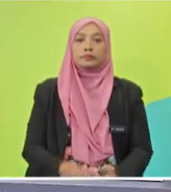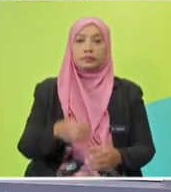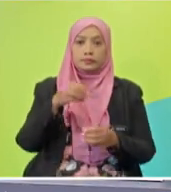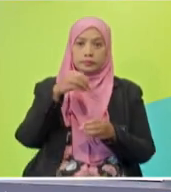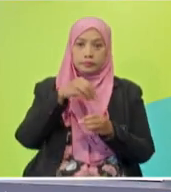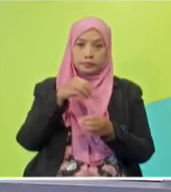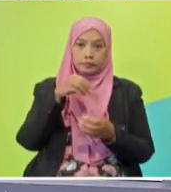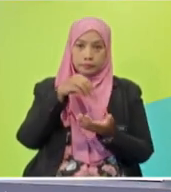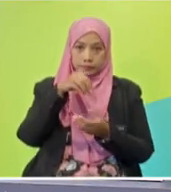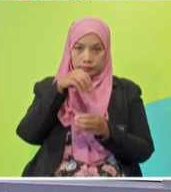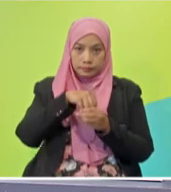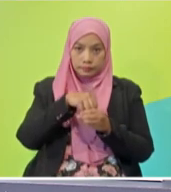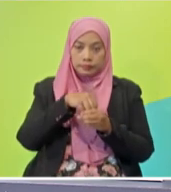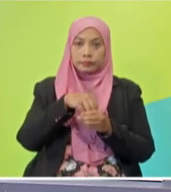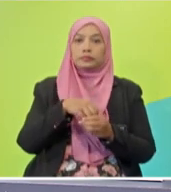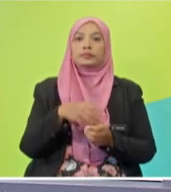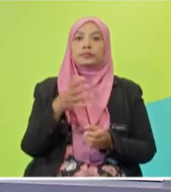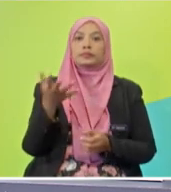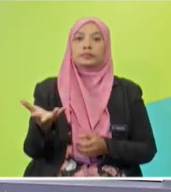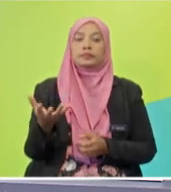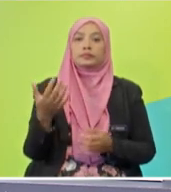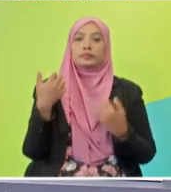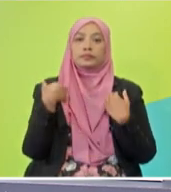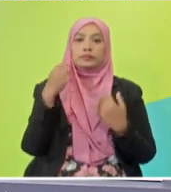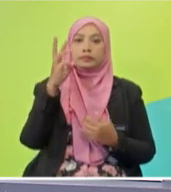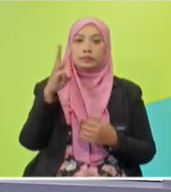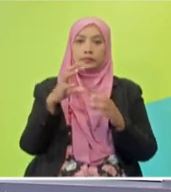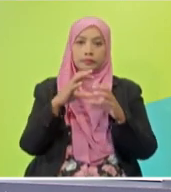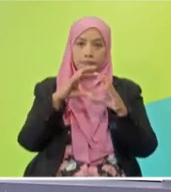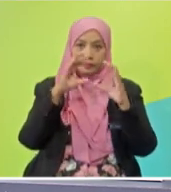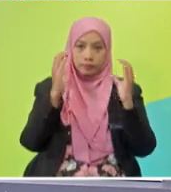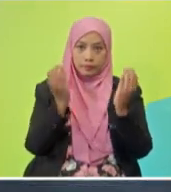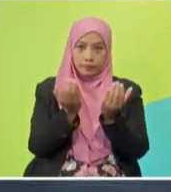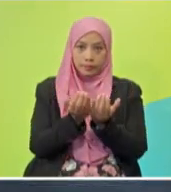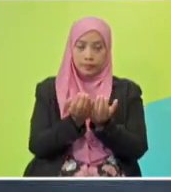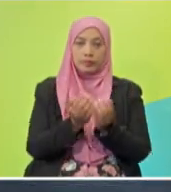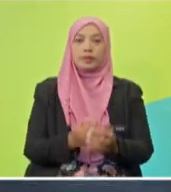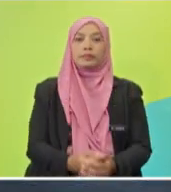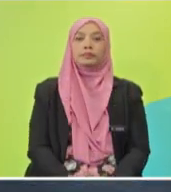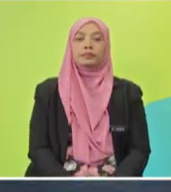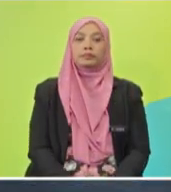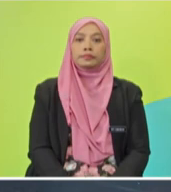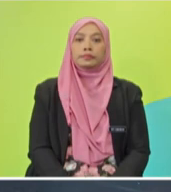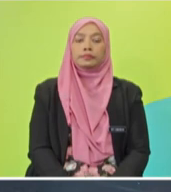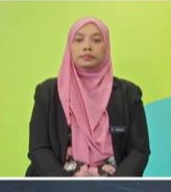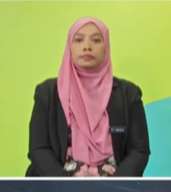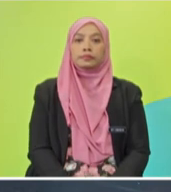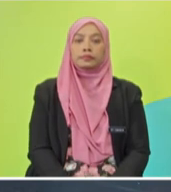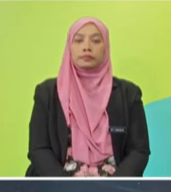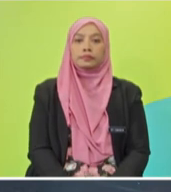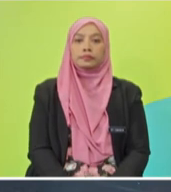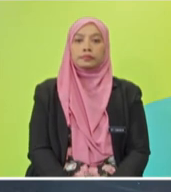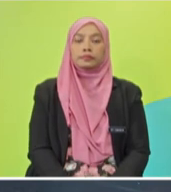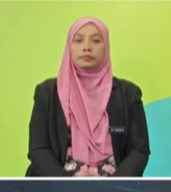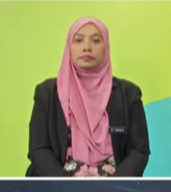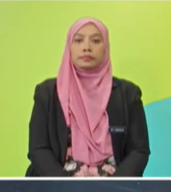6 bola. Yang ini pula ada 10. Jadi kalau kita nak tulis dalam bentuk nisbah adalah 6 nisbah 10.